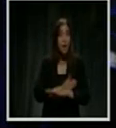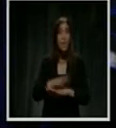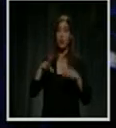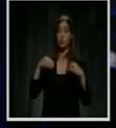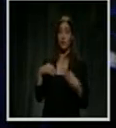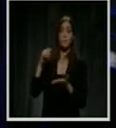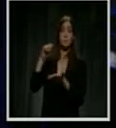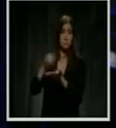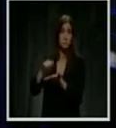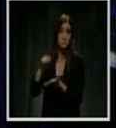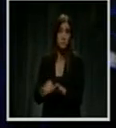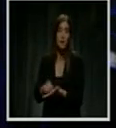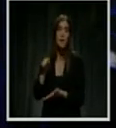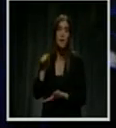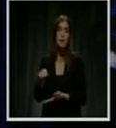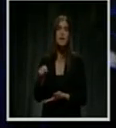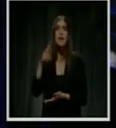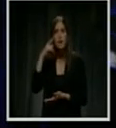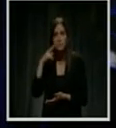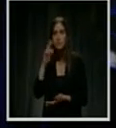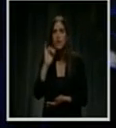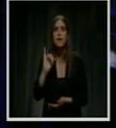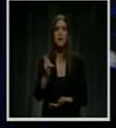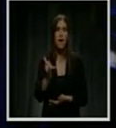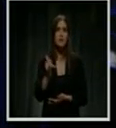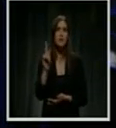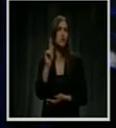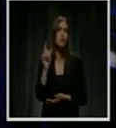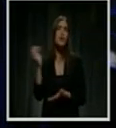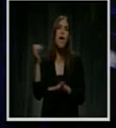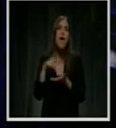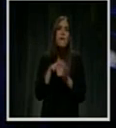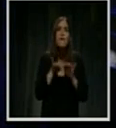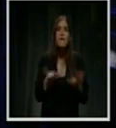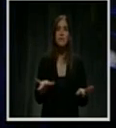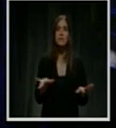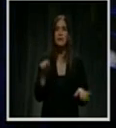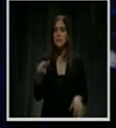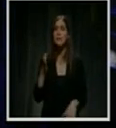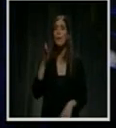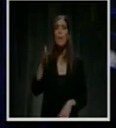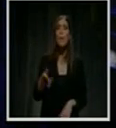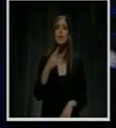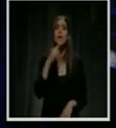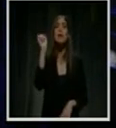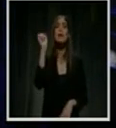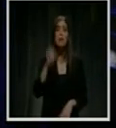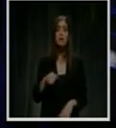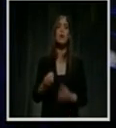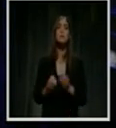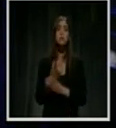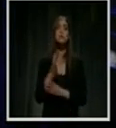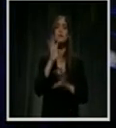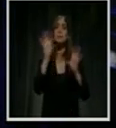inti kommettejt għadek origament mort tiġri tgħid li għandu jkun hemm mitkabbir minnu fih tal-membri stati tal-Unjoni